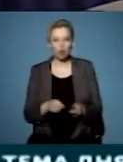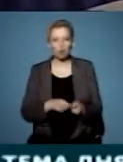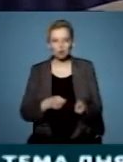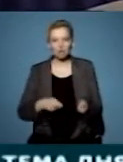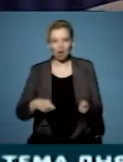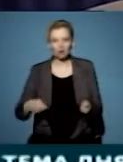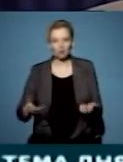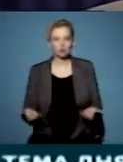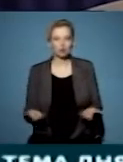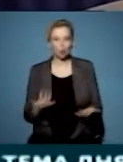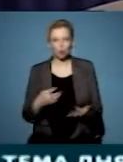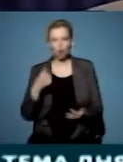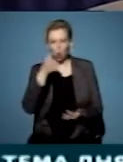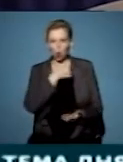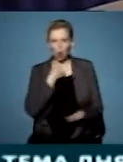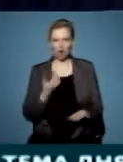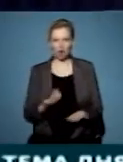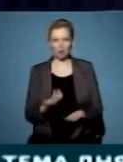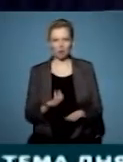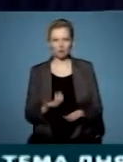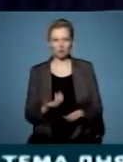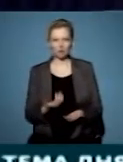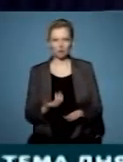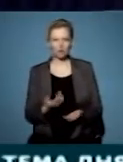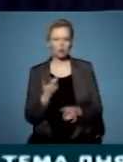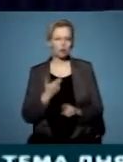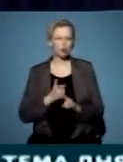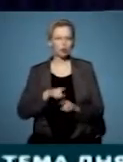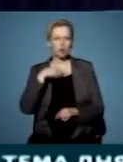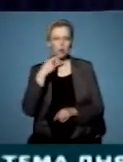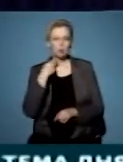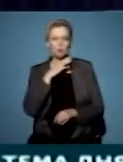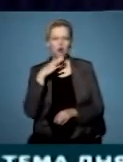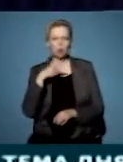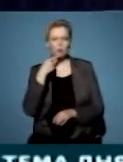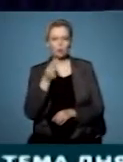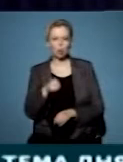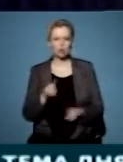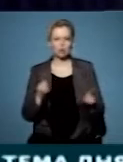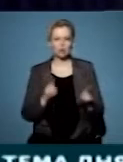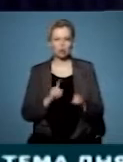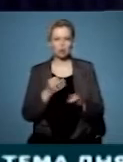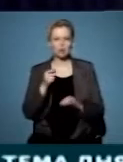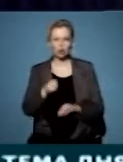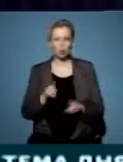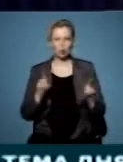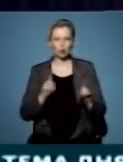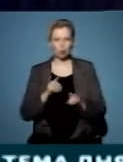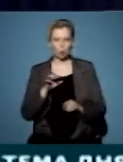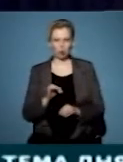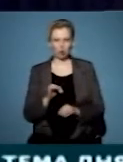тягнеться роками. Власне, дуже багато говорилося про те, що все ж таки для того, щоб